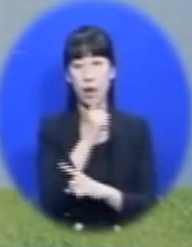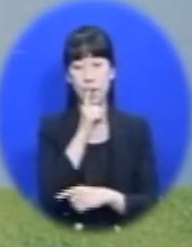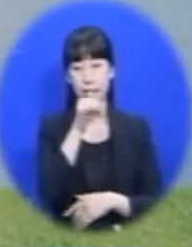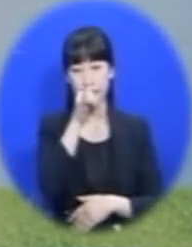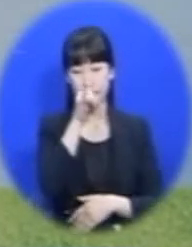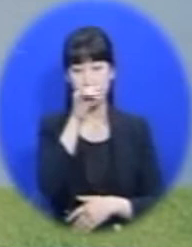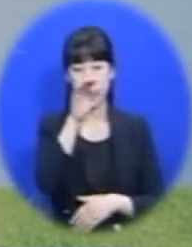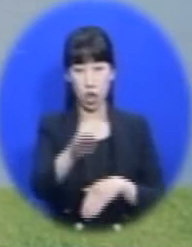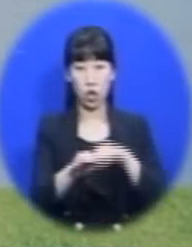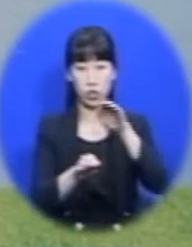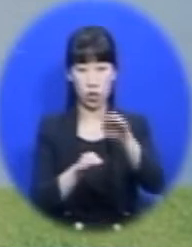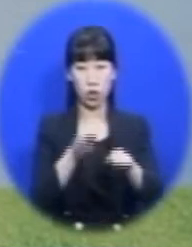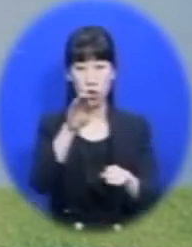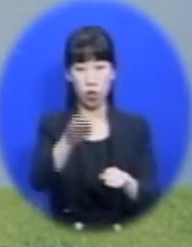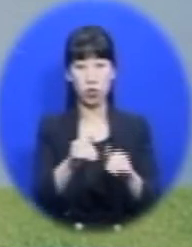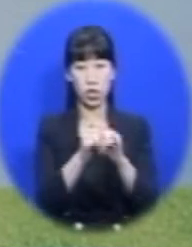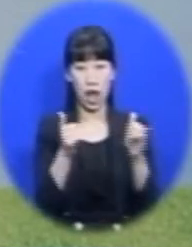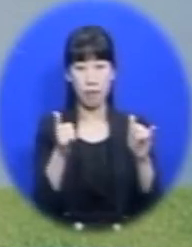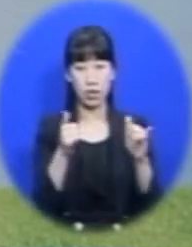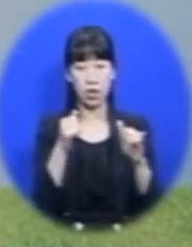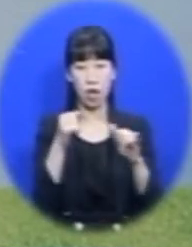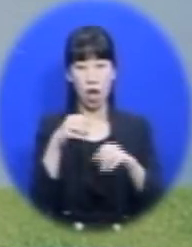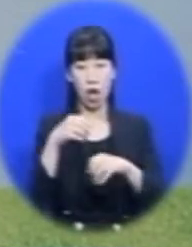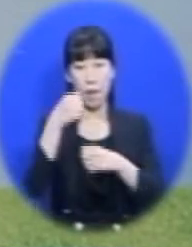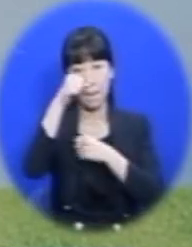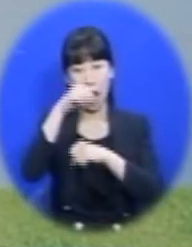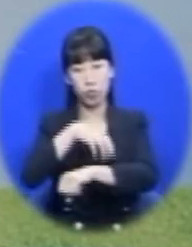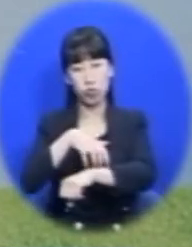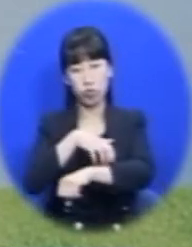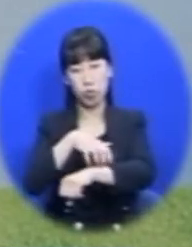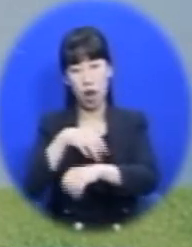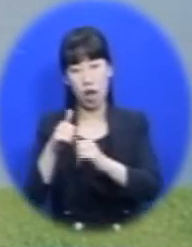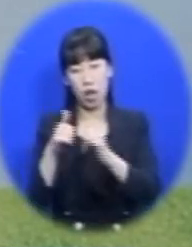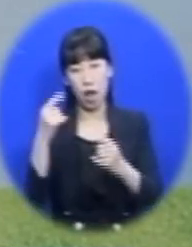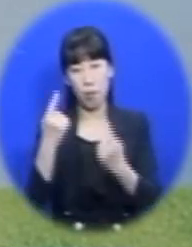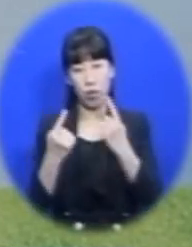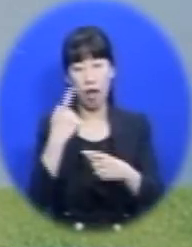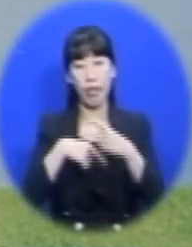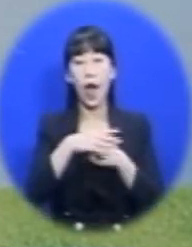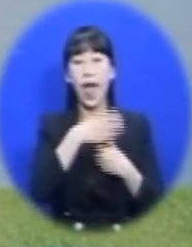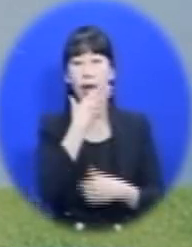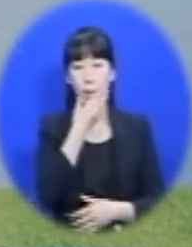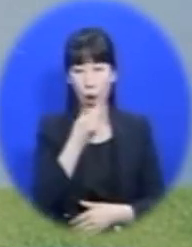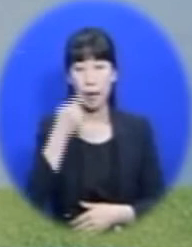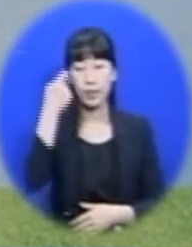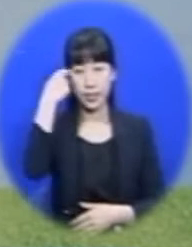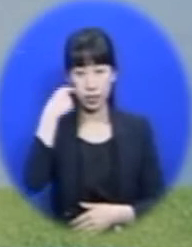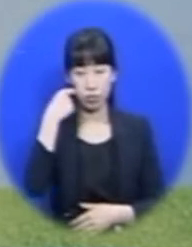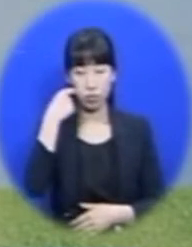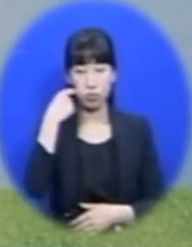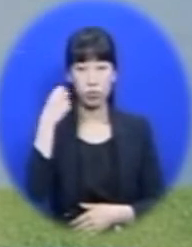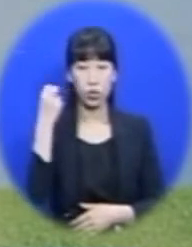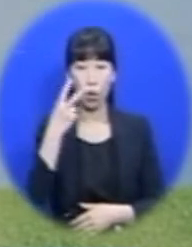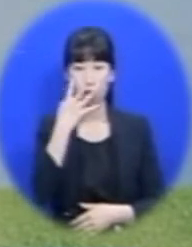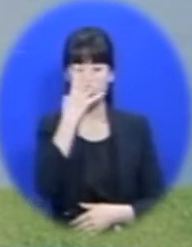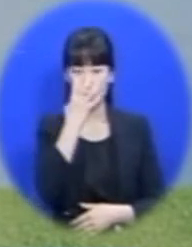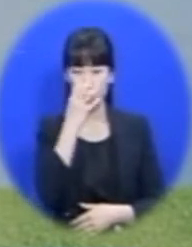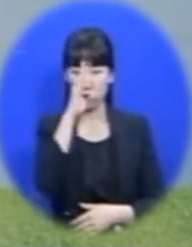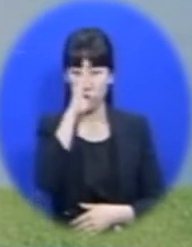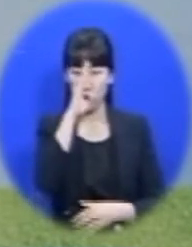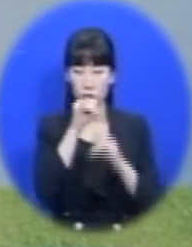성큼성큼 걷는 이는 발을 질질 끄는 이보다 더 높은 행복감을 느낀다. 우울증 환자가 얼굴을